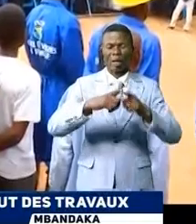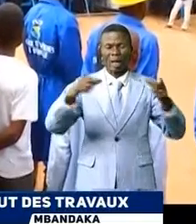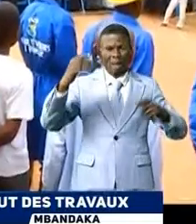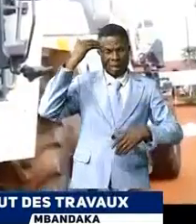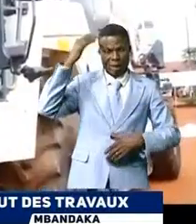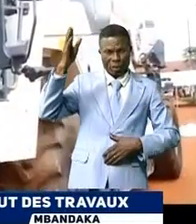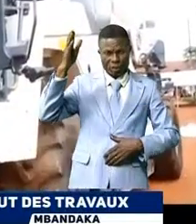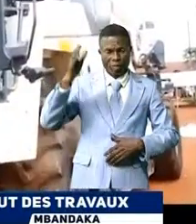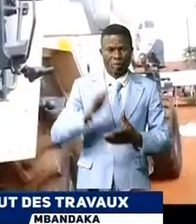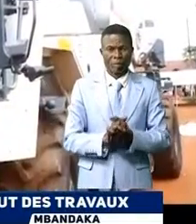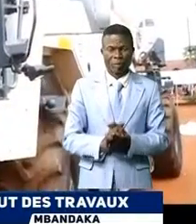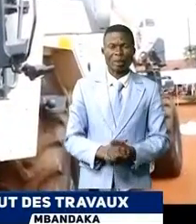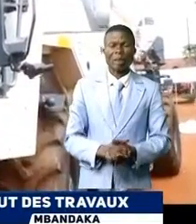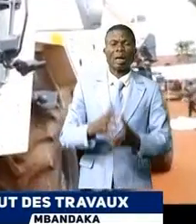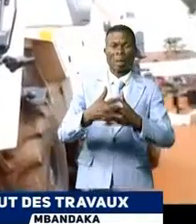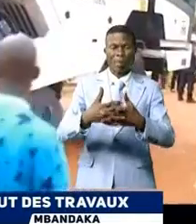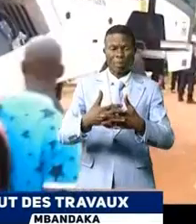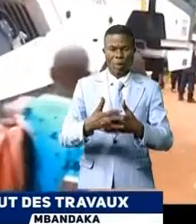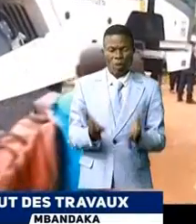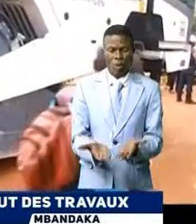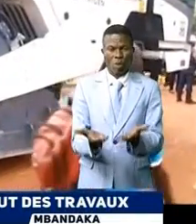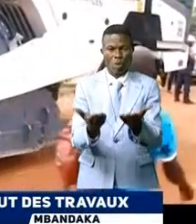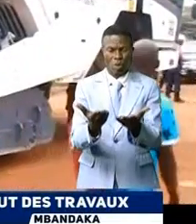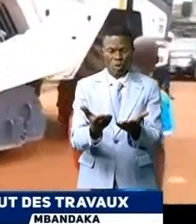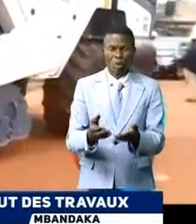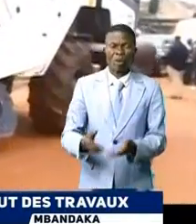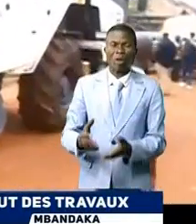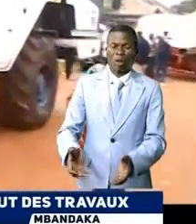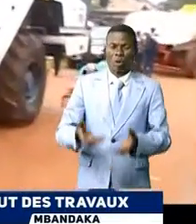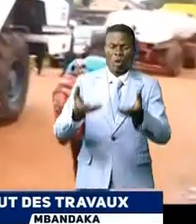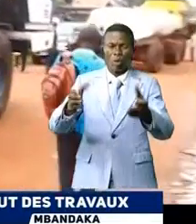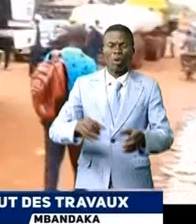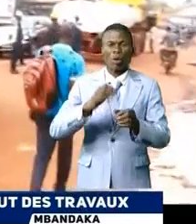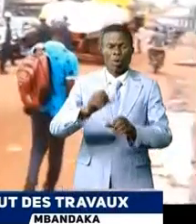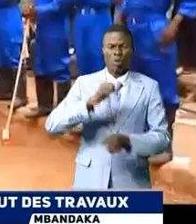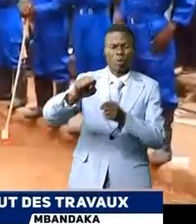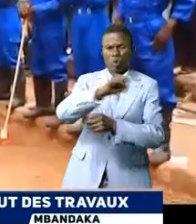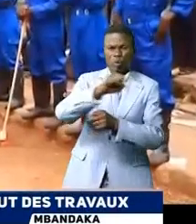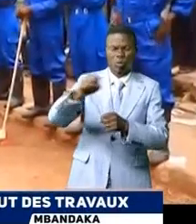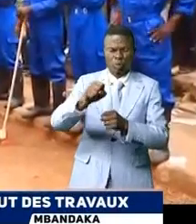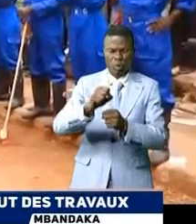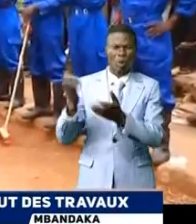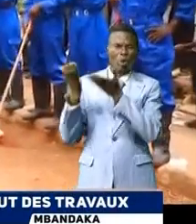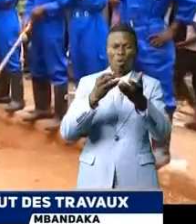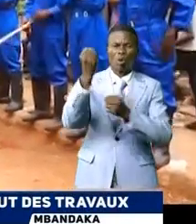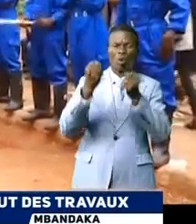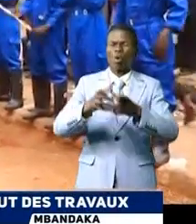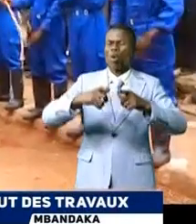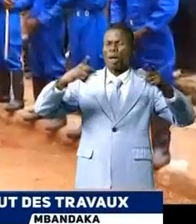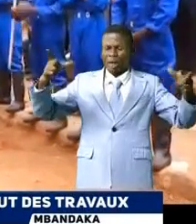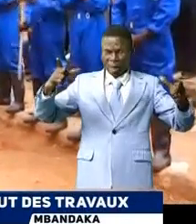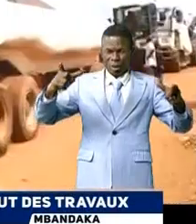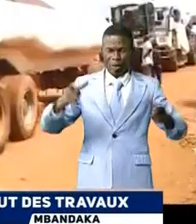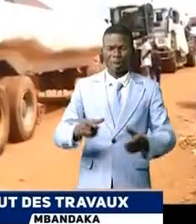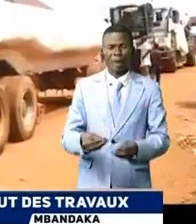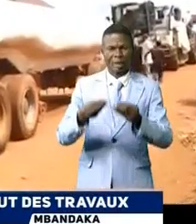Équateur. Pilvis mixeurs, compacteurs, niveleuses, chargeurs, bulldozers, camions ben et autres engins légers